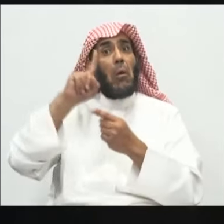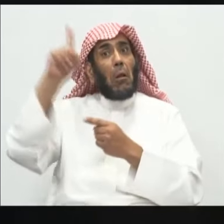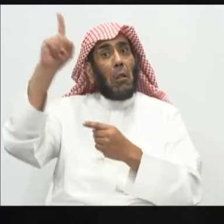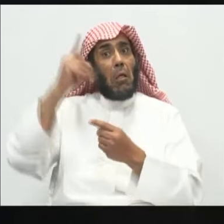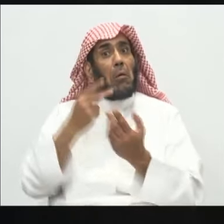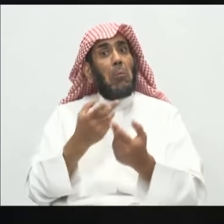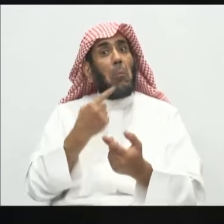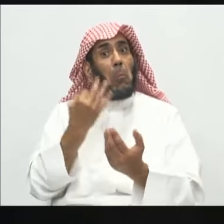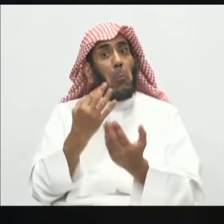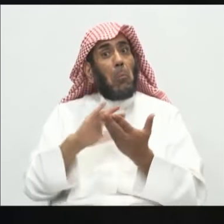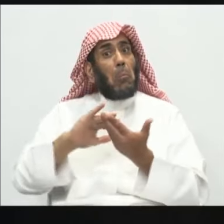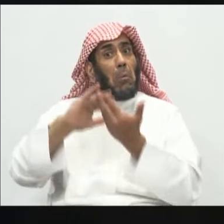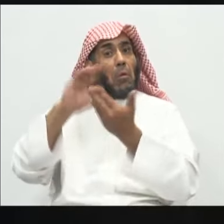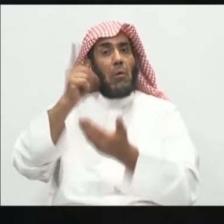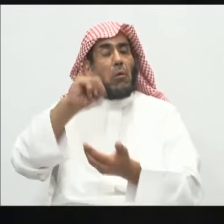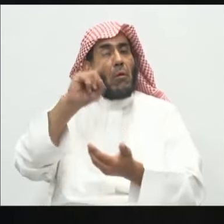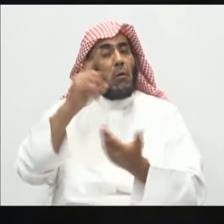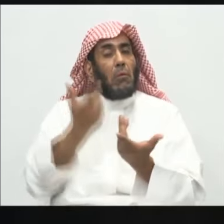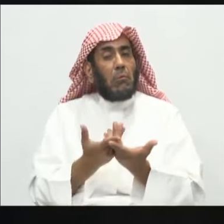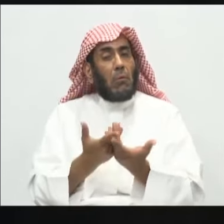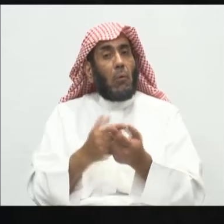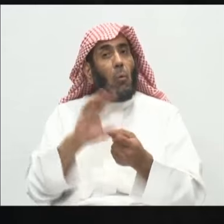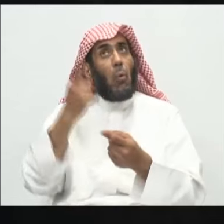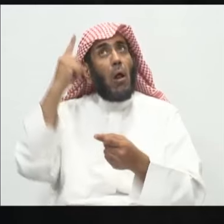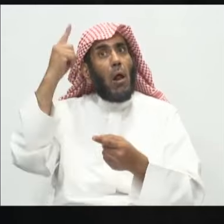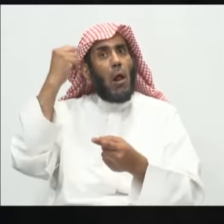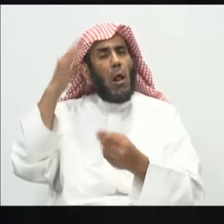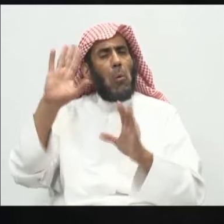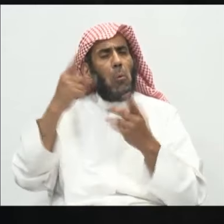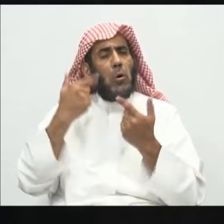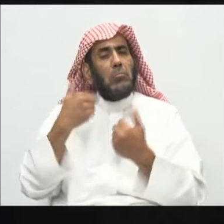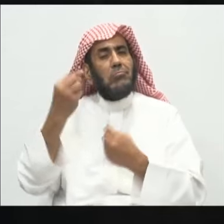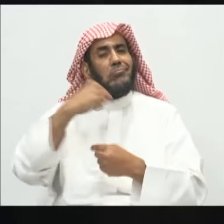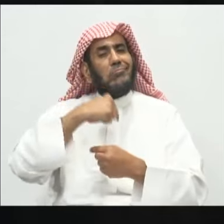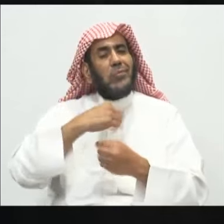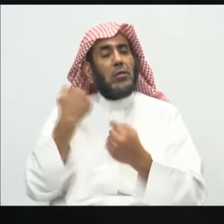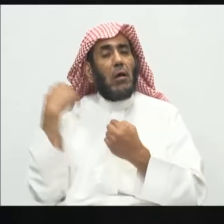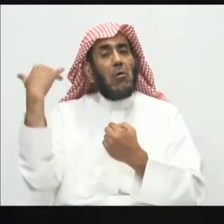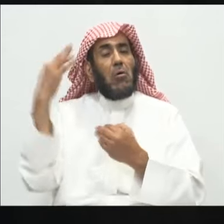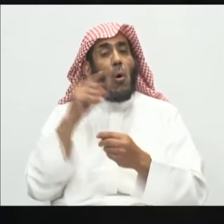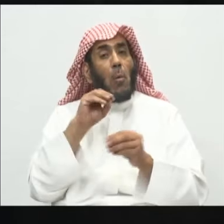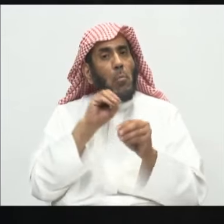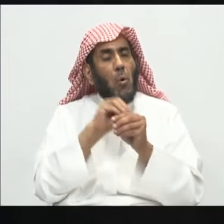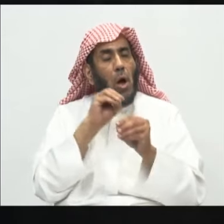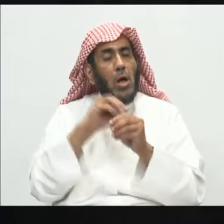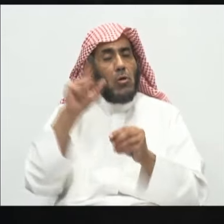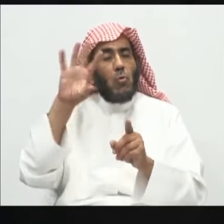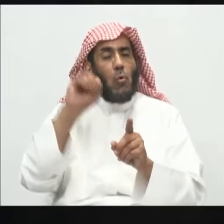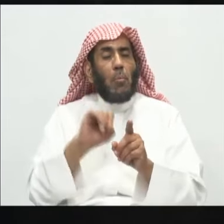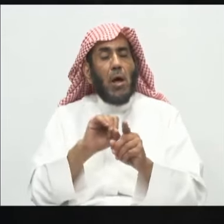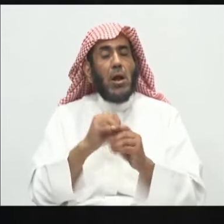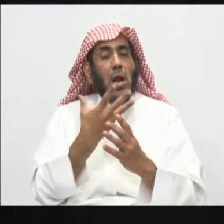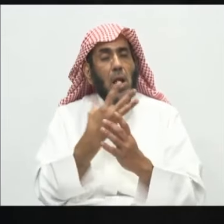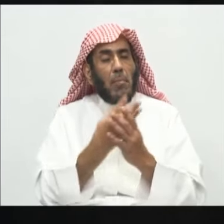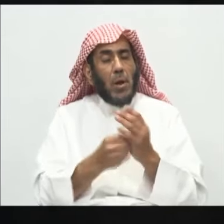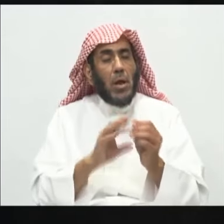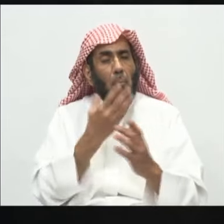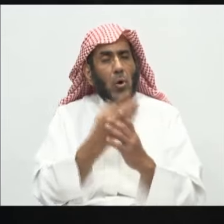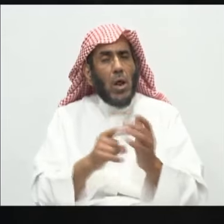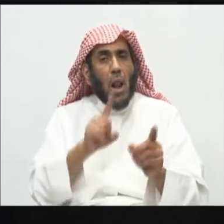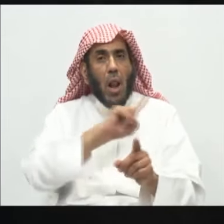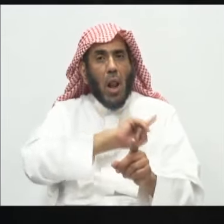مع ان الله سبحانه وتعالى غني عن العالمين واذ قال لقمان لابنه وهو يعظه هنا بدات المواعظ لقمان في لابنه يا بني